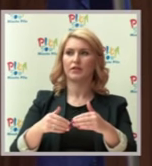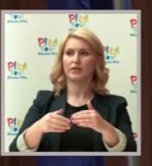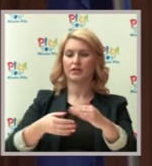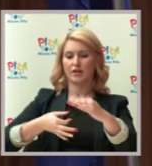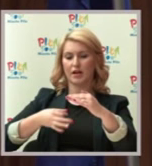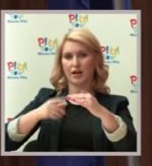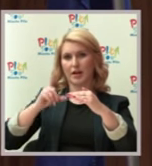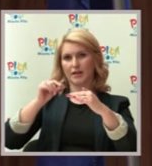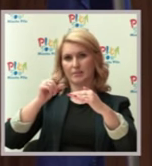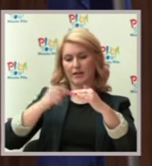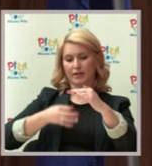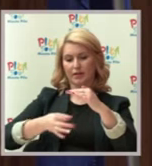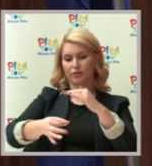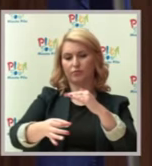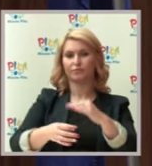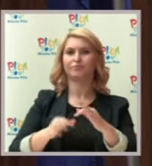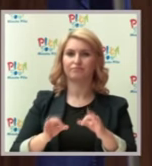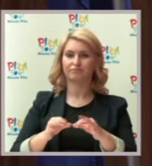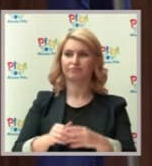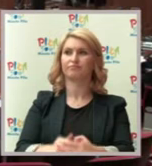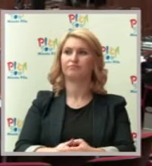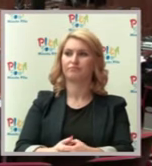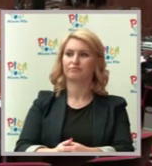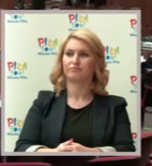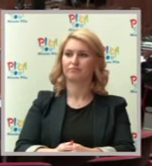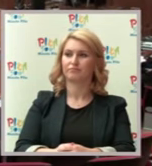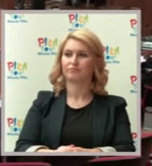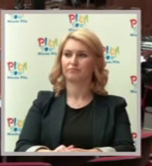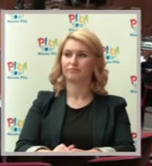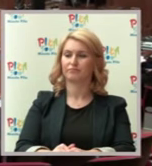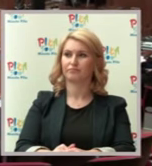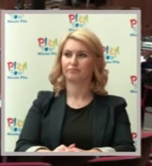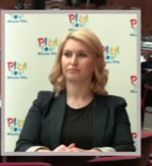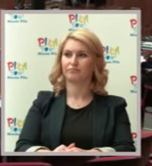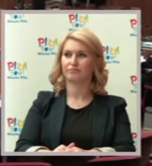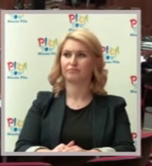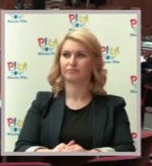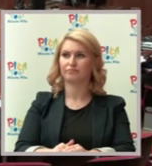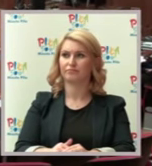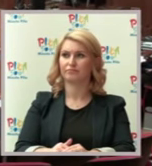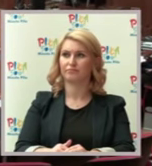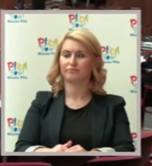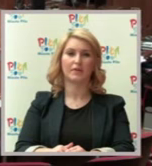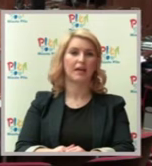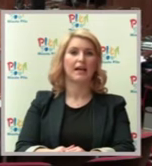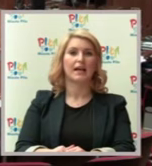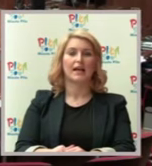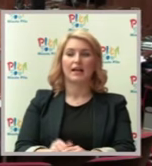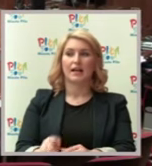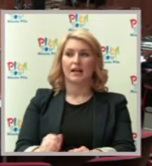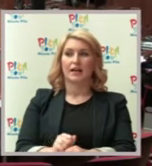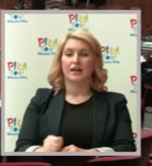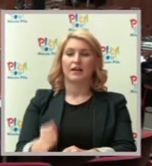wewnętrznego. To jest, myślę, zmiana taka dla wielu podróżnych